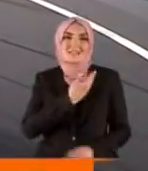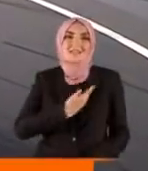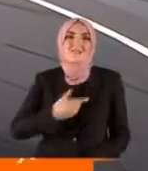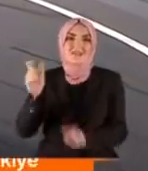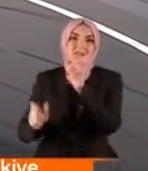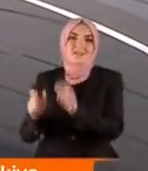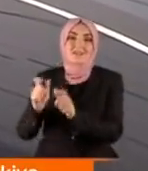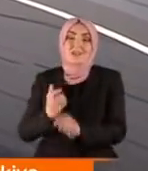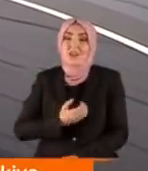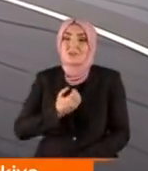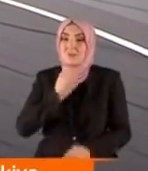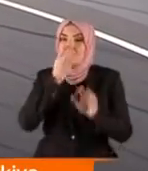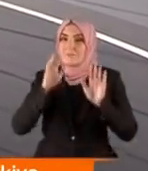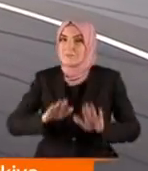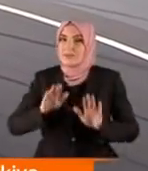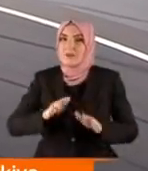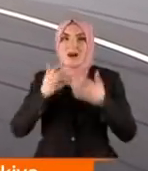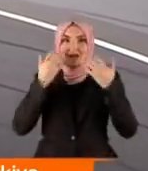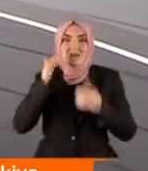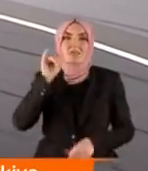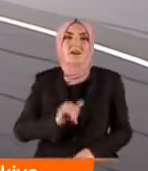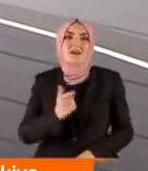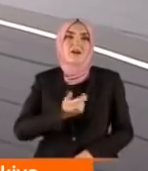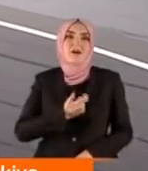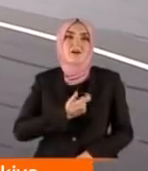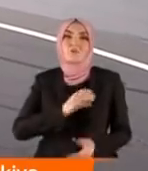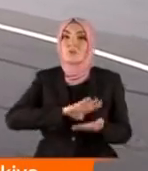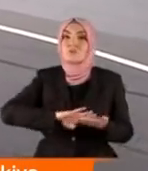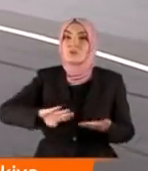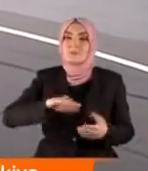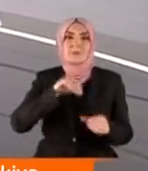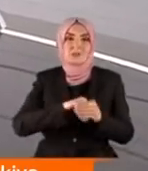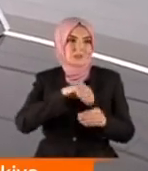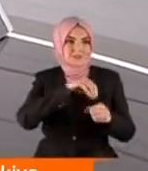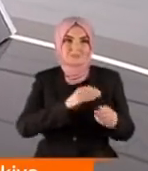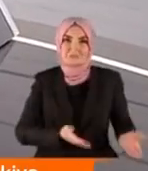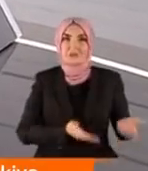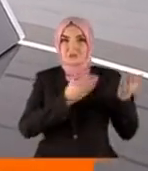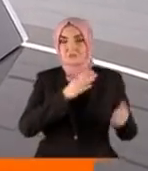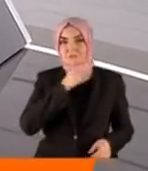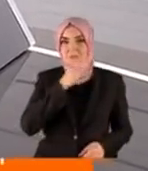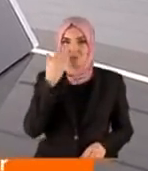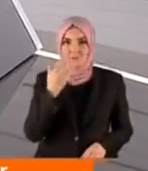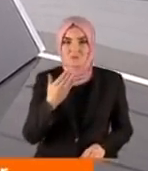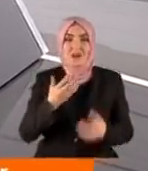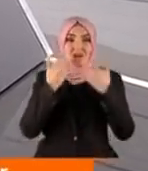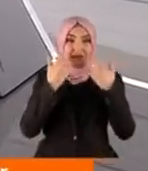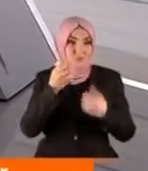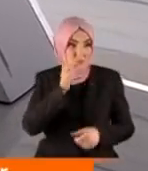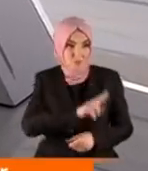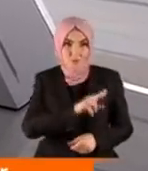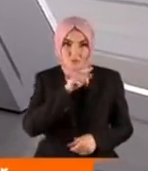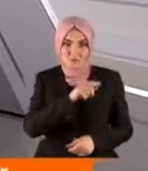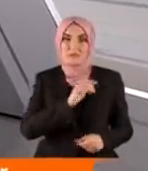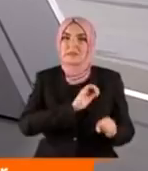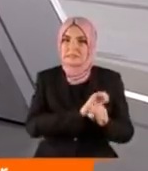Hayvanseverlerin dört gözle beklediği hayvan hakları yasasına ilişkin düzenleme meclisten geçti biliyorsunuz. Hayvanı öldürmekten ona eziyet etmeye, sokağa terk